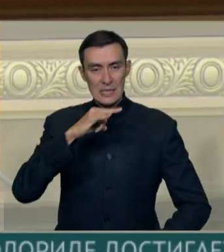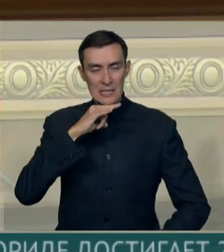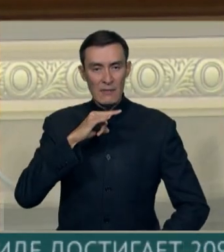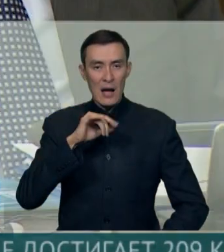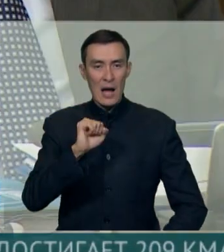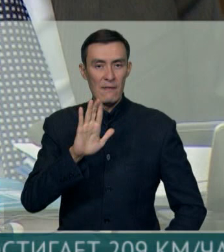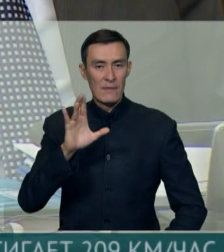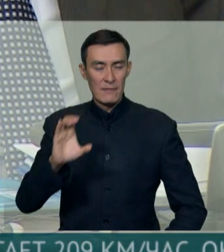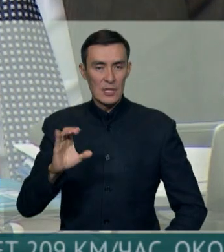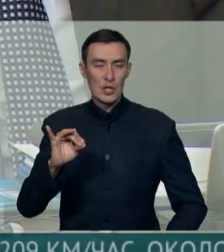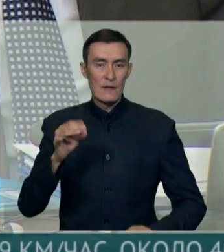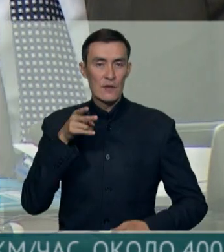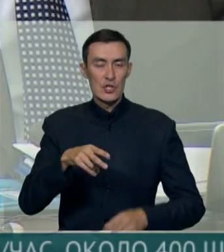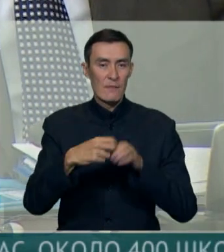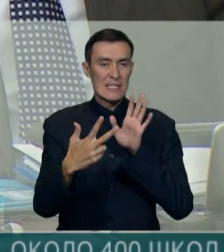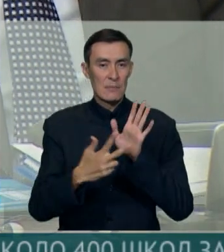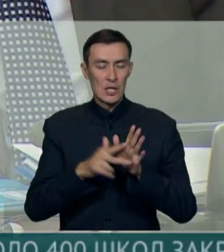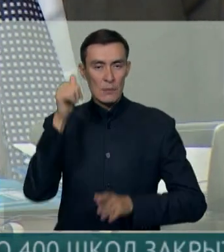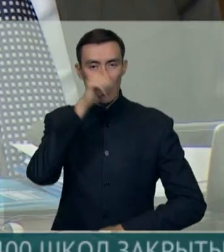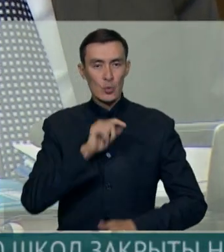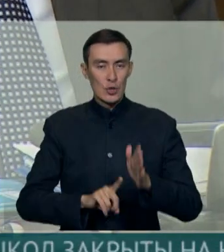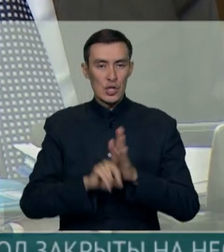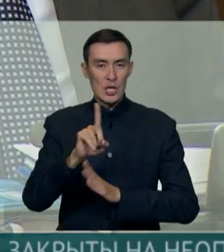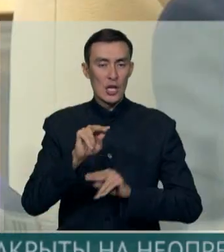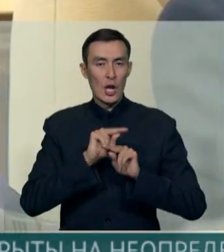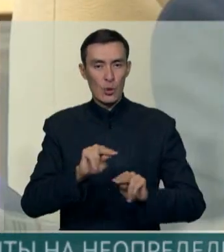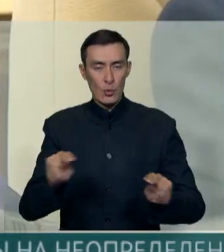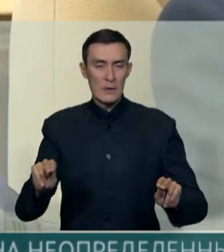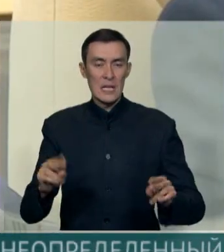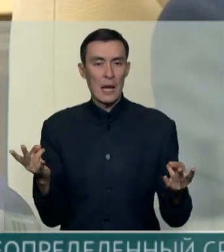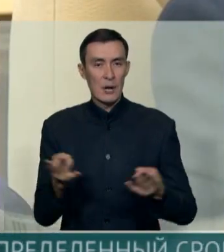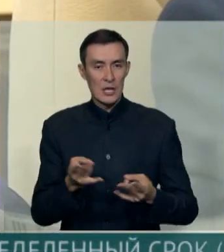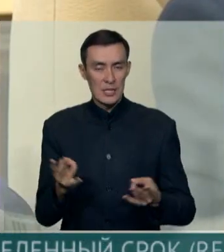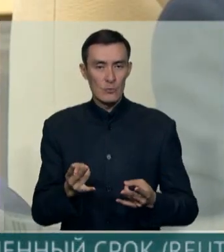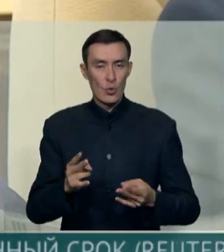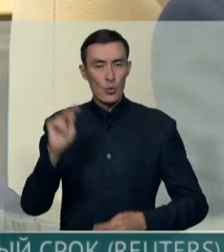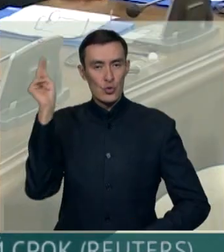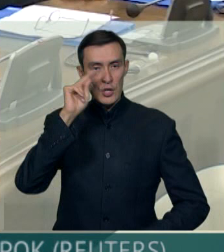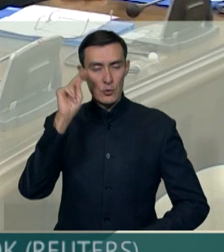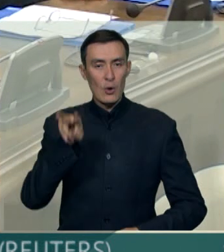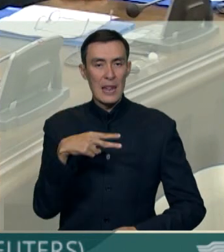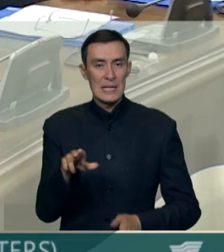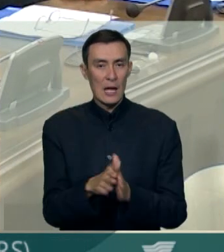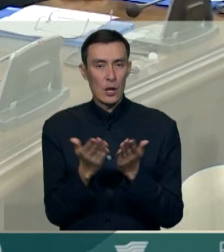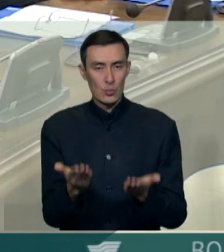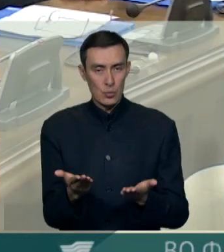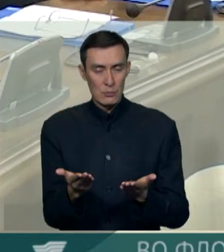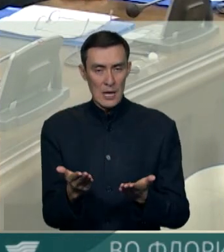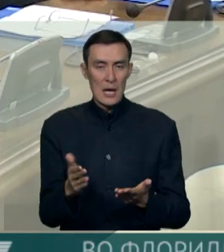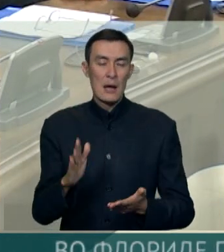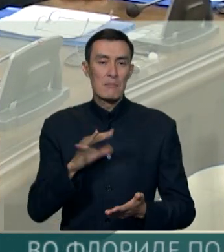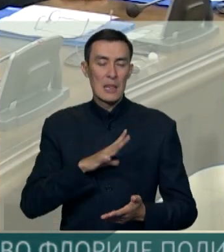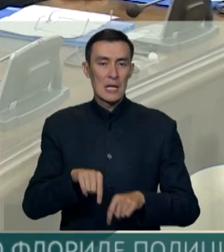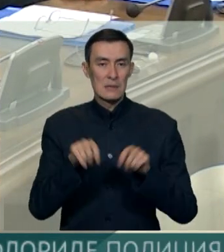новой графике, а с 2018-го начать готовить всю необходимую учебную литературу. Была